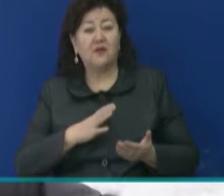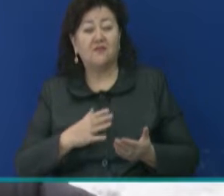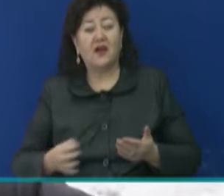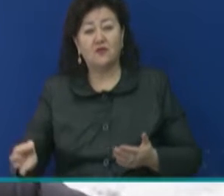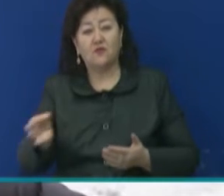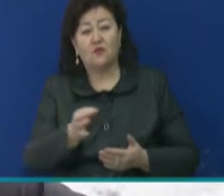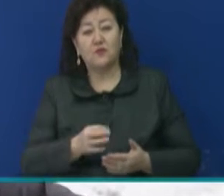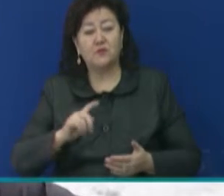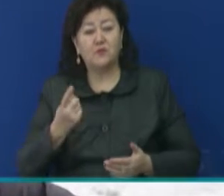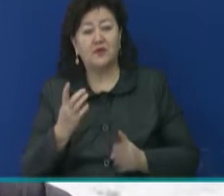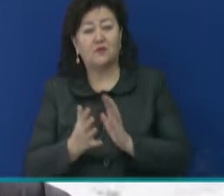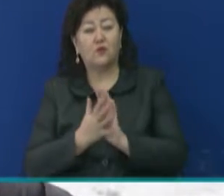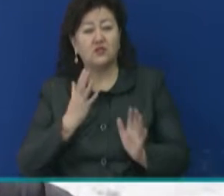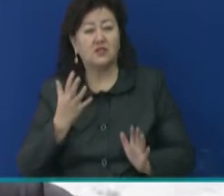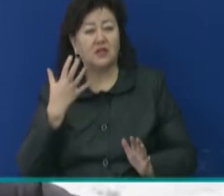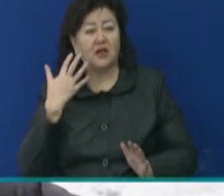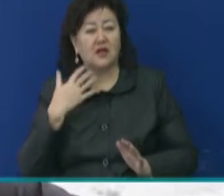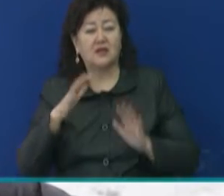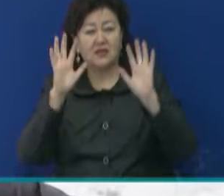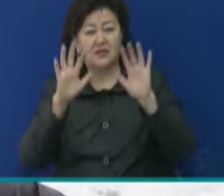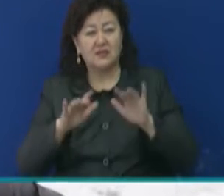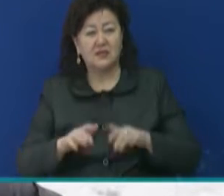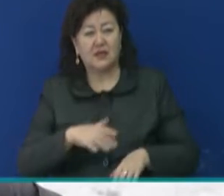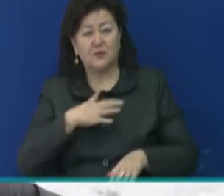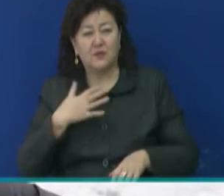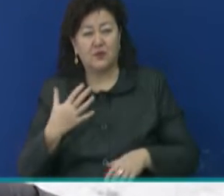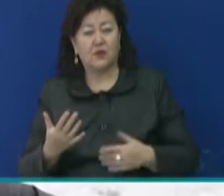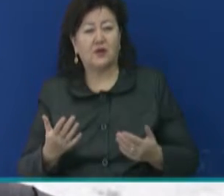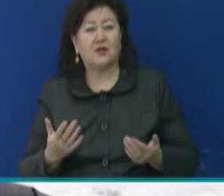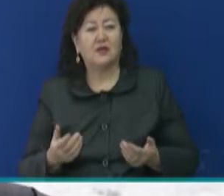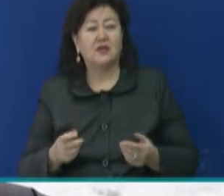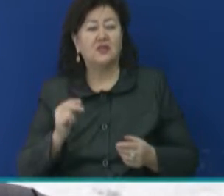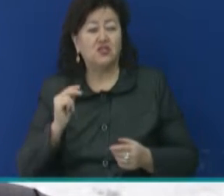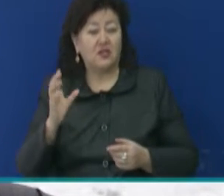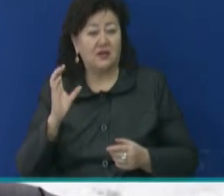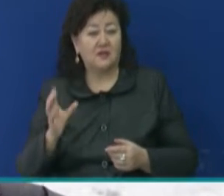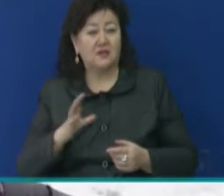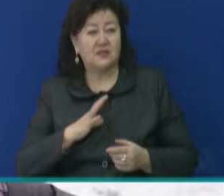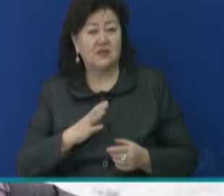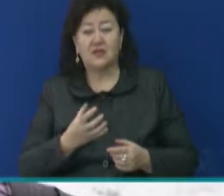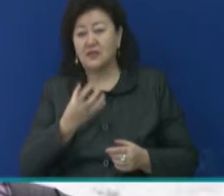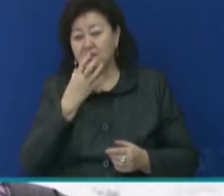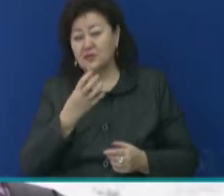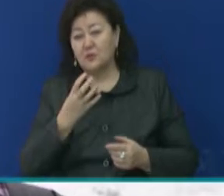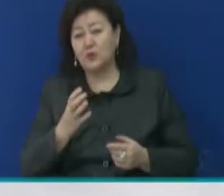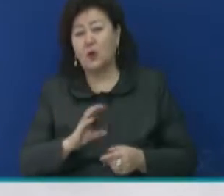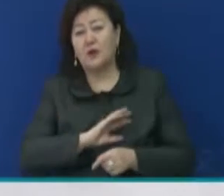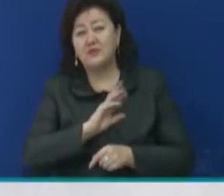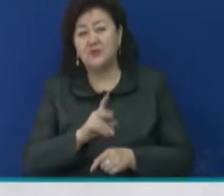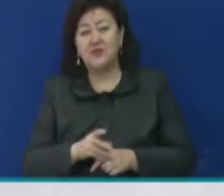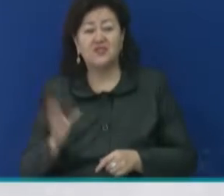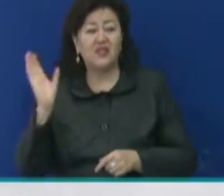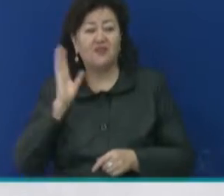в первую очередь и соответственно связаны с аварийными ситуациями чрезвычайно это на объектаснабжения водоснабжения и так